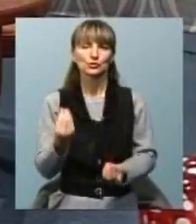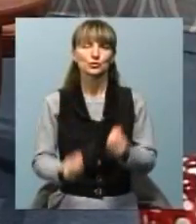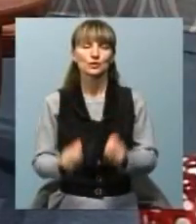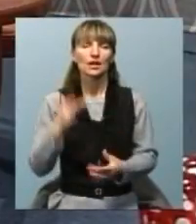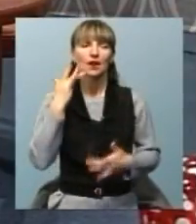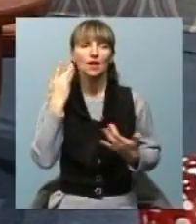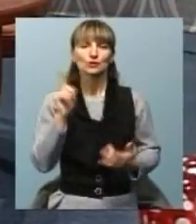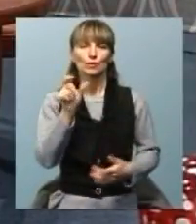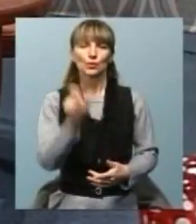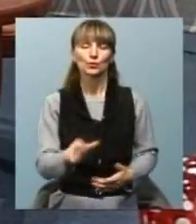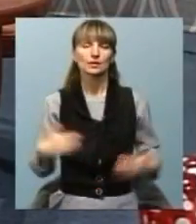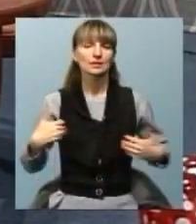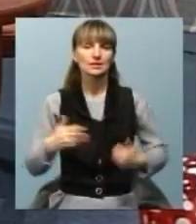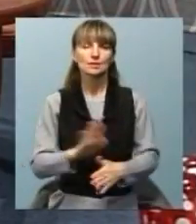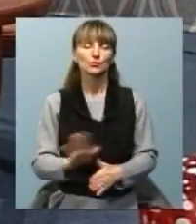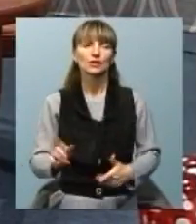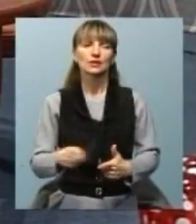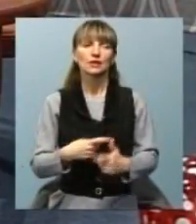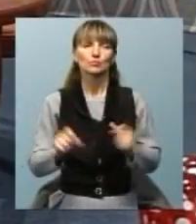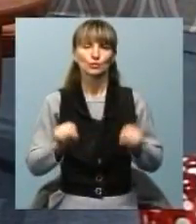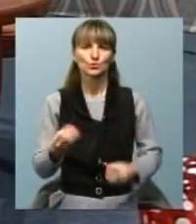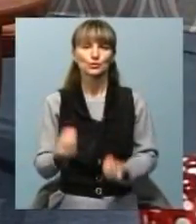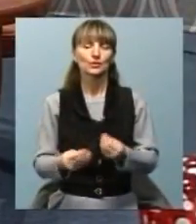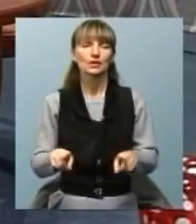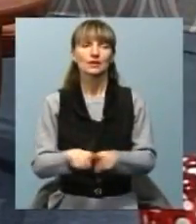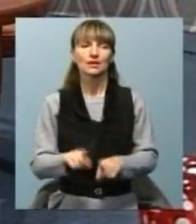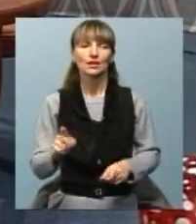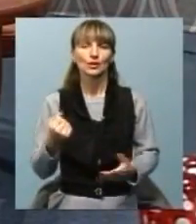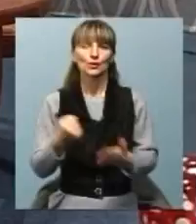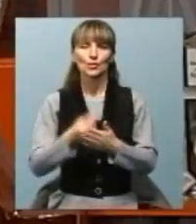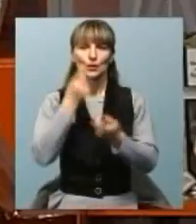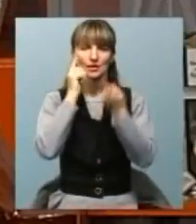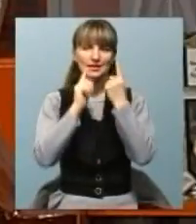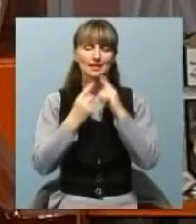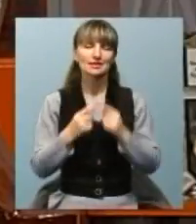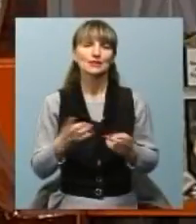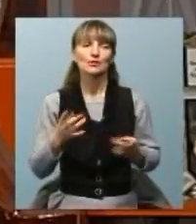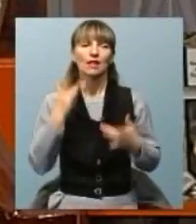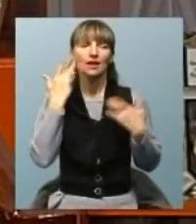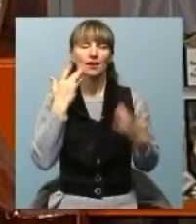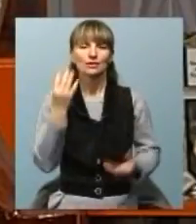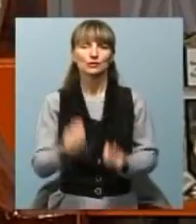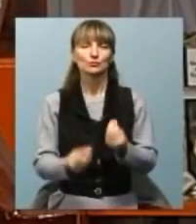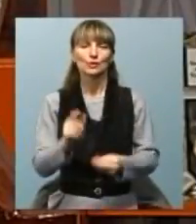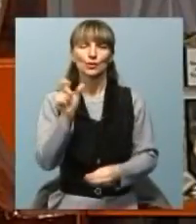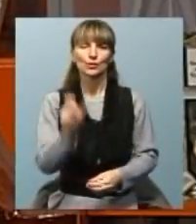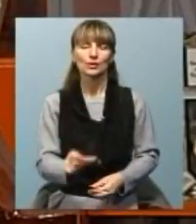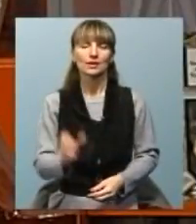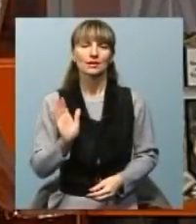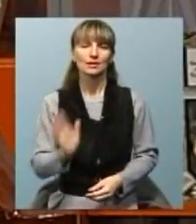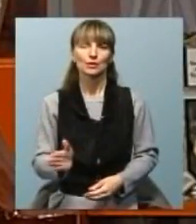якось легко, щоб людина не засмутилася, чи можна жартувати так, щоб аж до сліз? Легко треба жартувати, бо людині